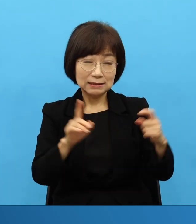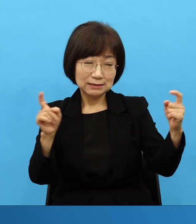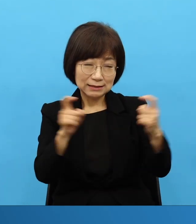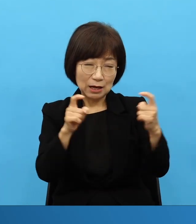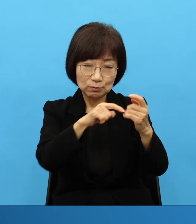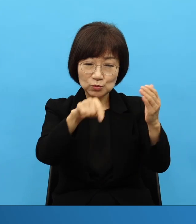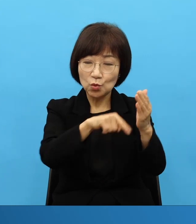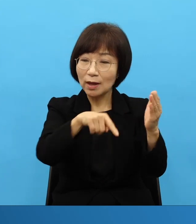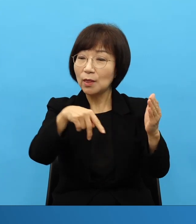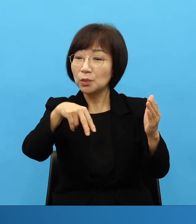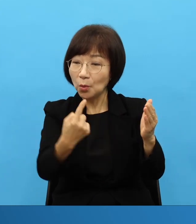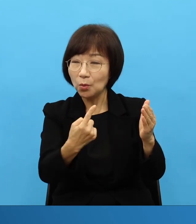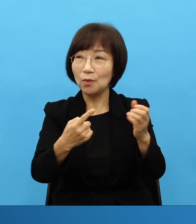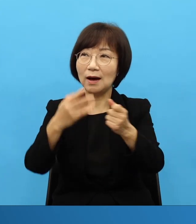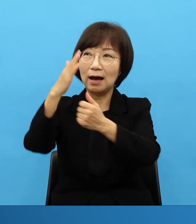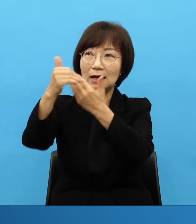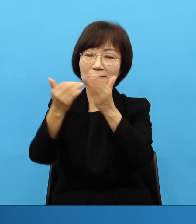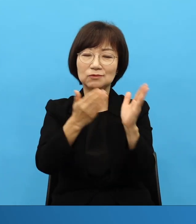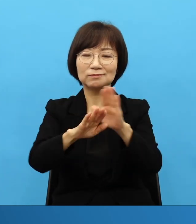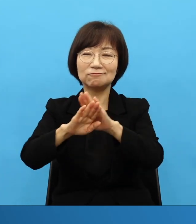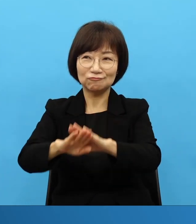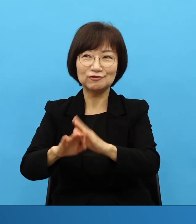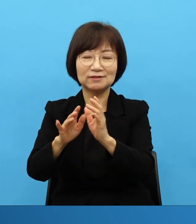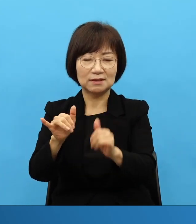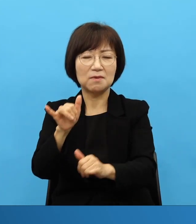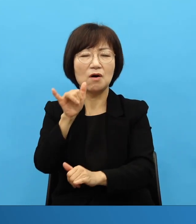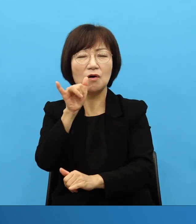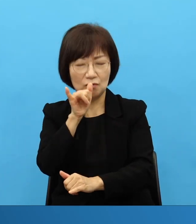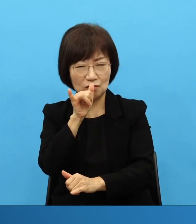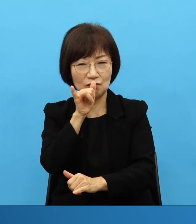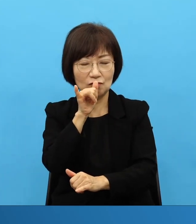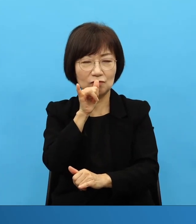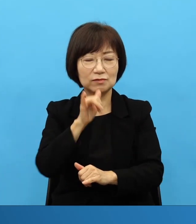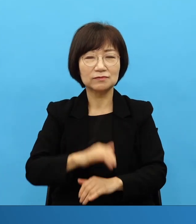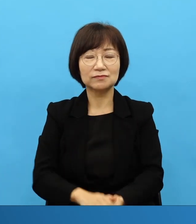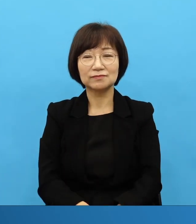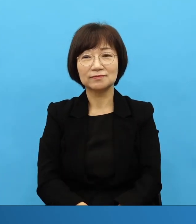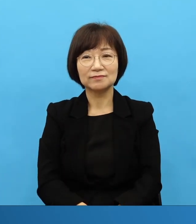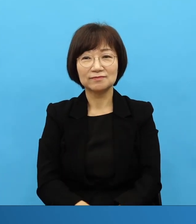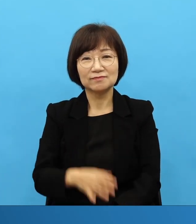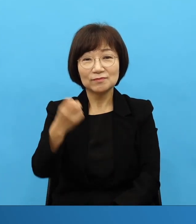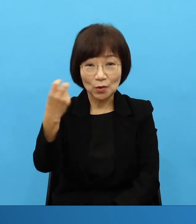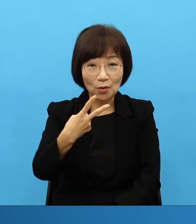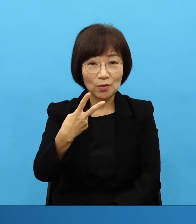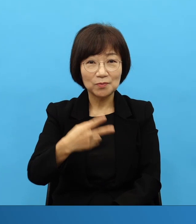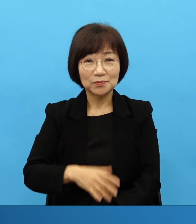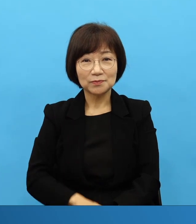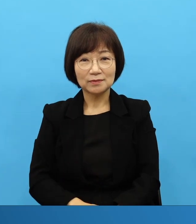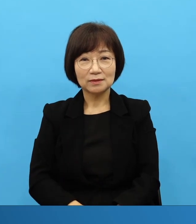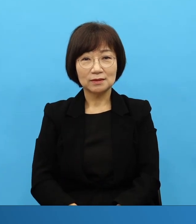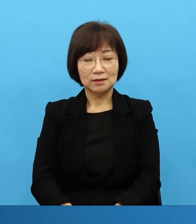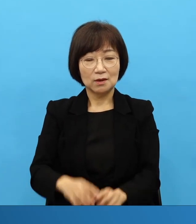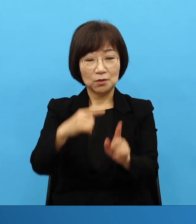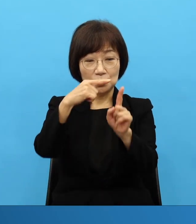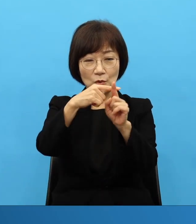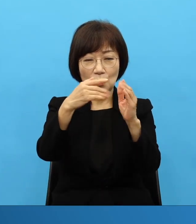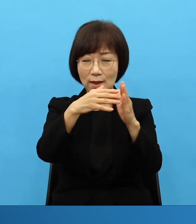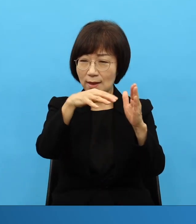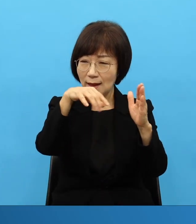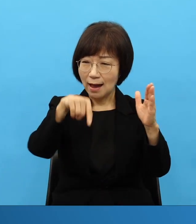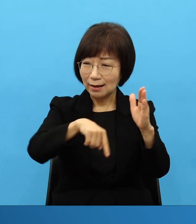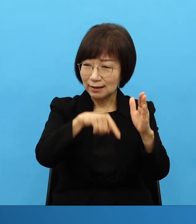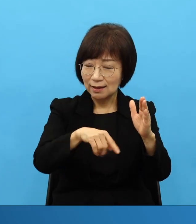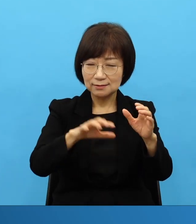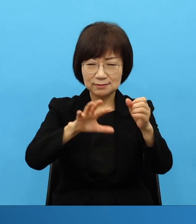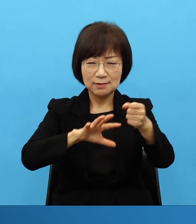하나님의 사람도 있다. Amongst all the people inside the church, there are 교회는 people who believe in God. 진짜 세계복음할 사람도 있다. There are people who want